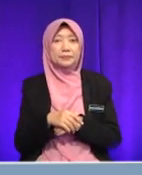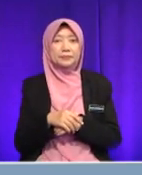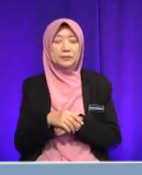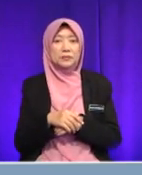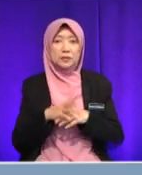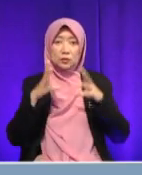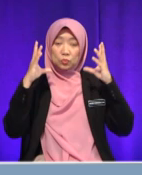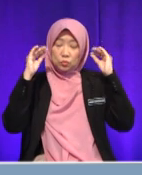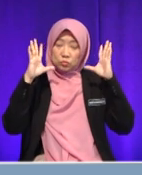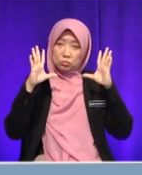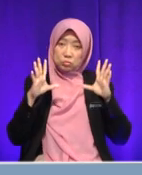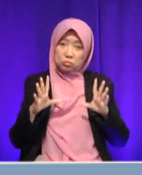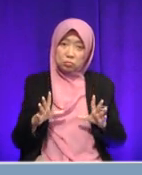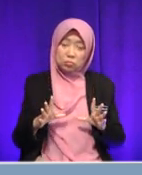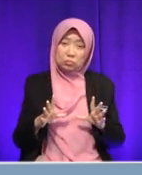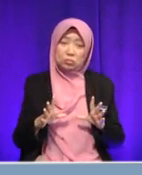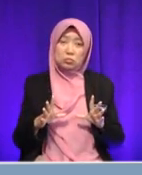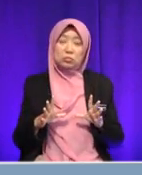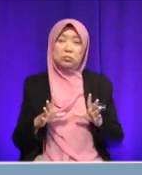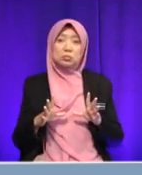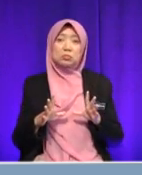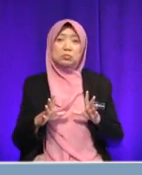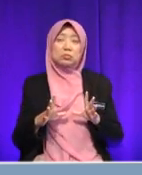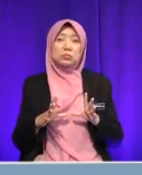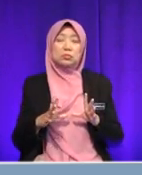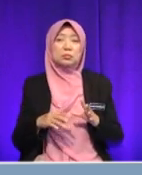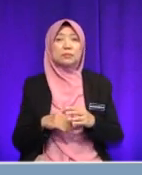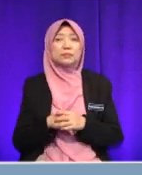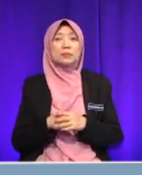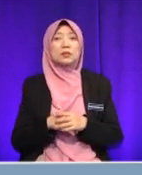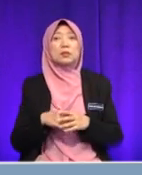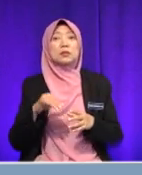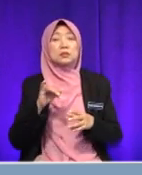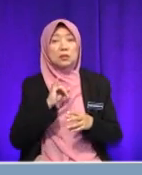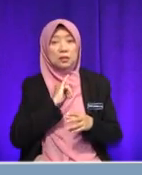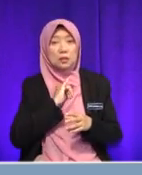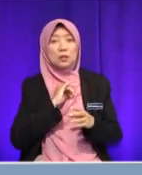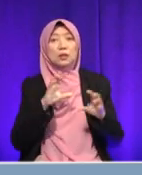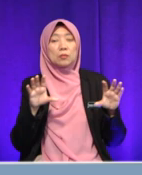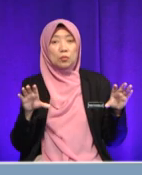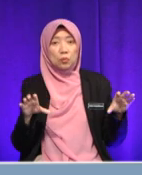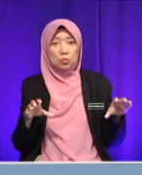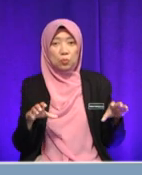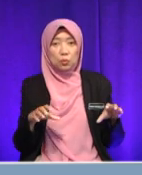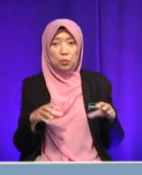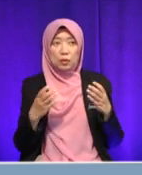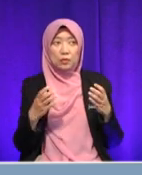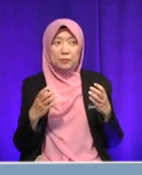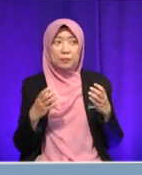Cikgu, dia mau cari image. So, saya buat B dahulu.